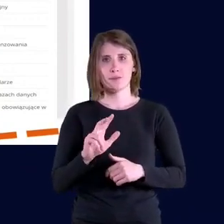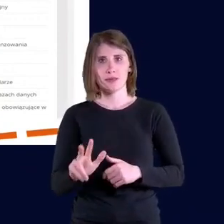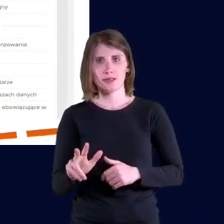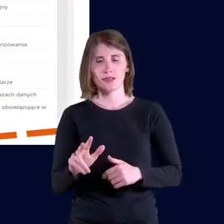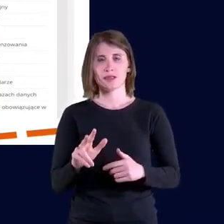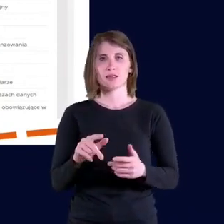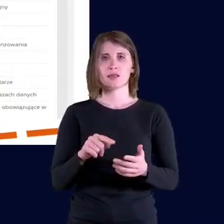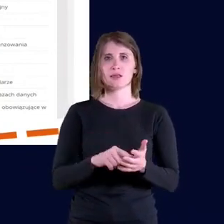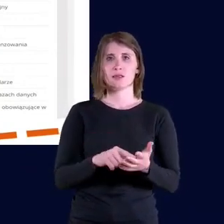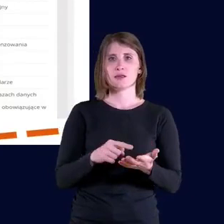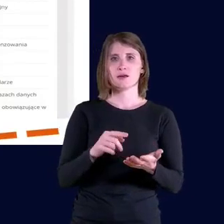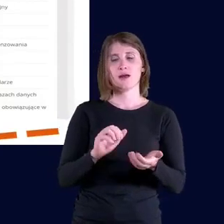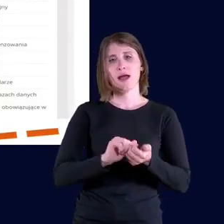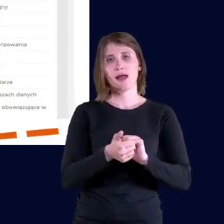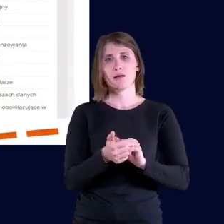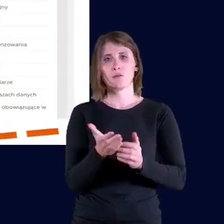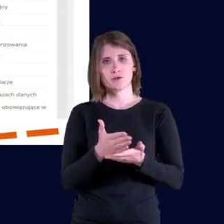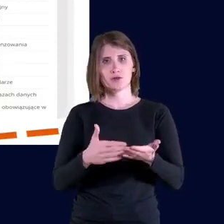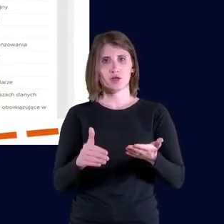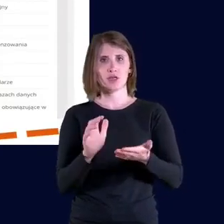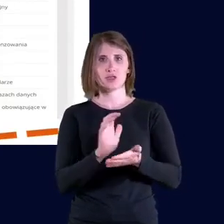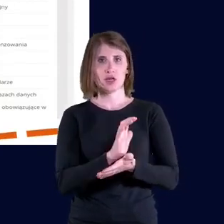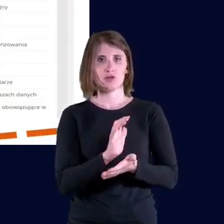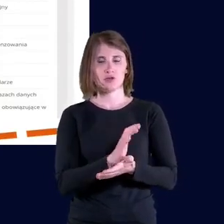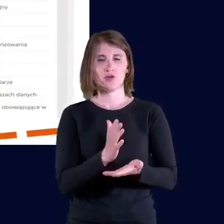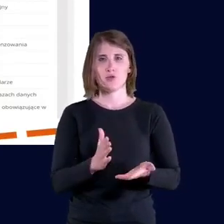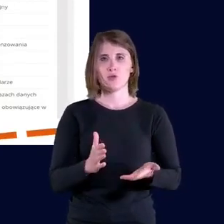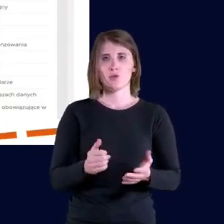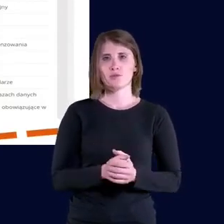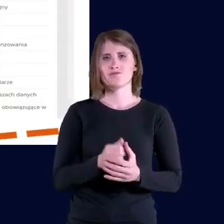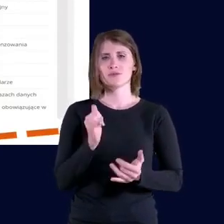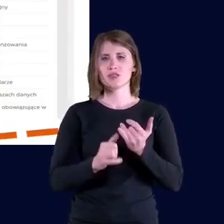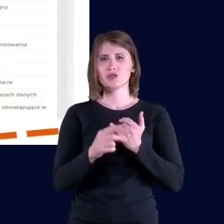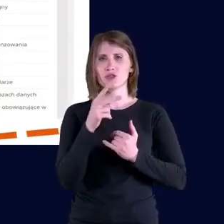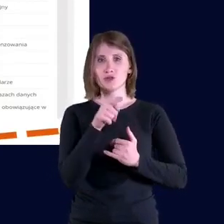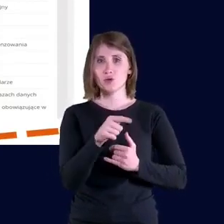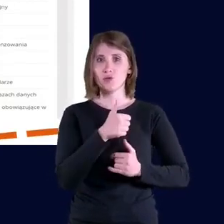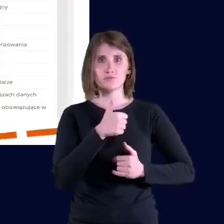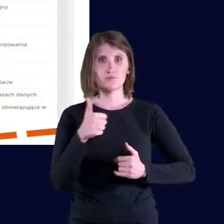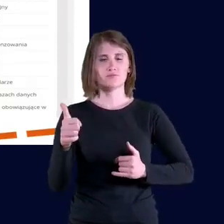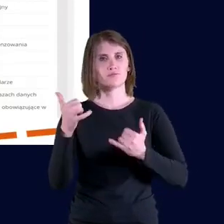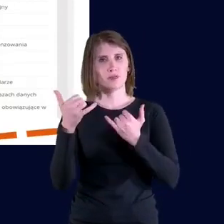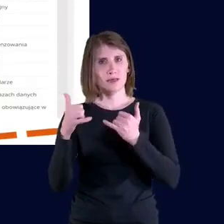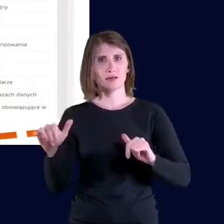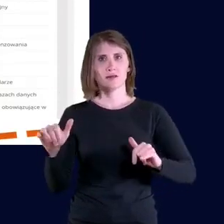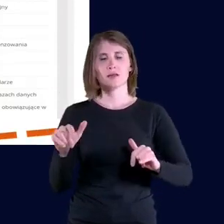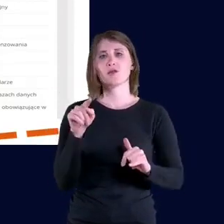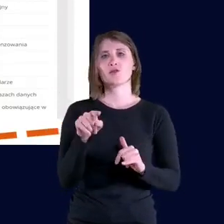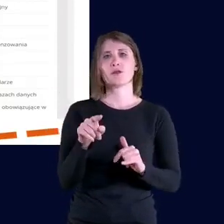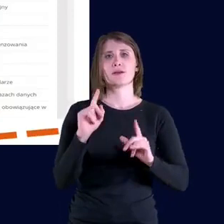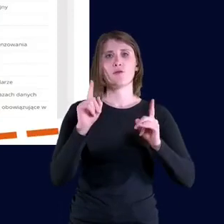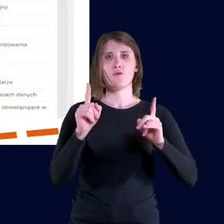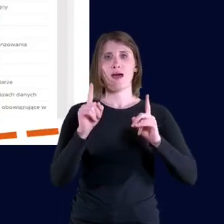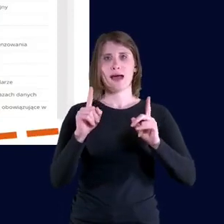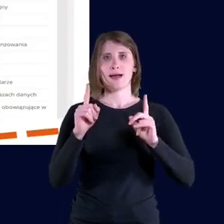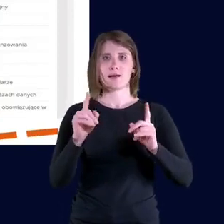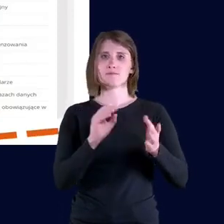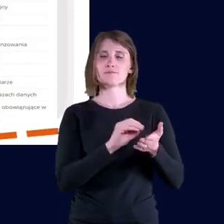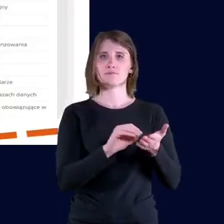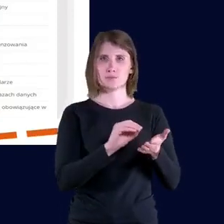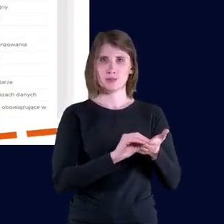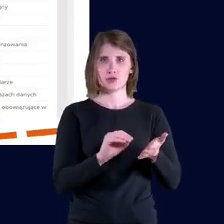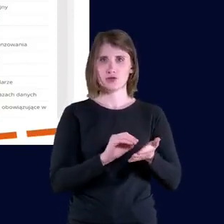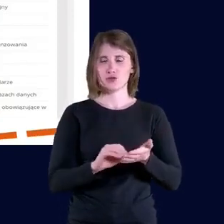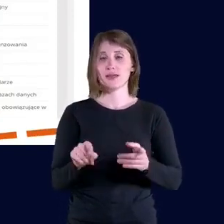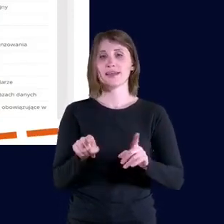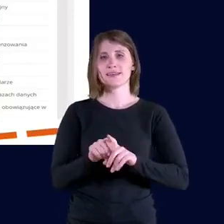wersji wersji artykułu Jeżeli są jakieś wyjątki to są tam zaznaczone również uwaga oraz są linki